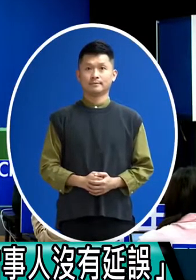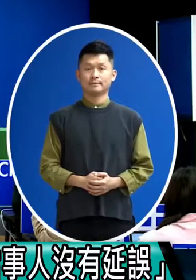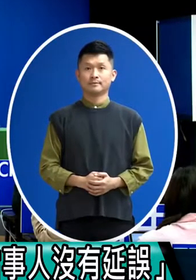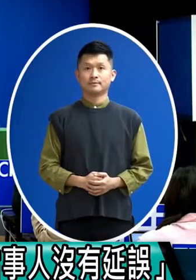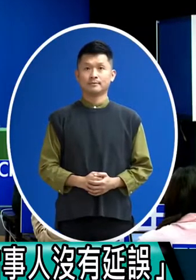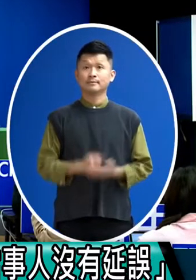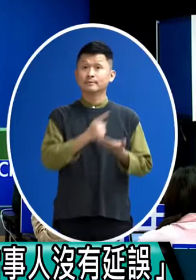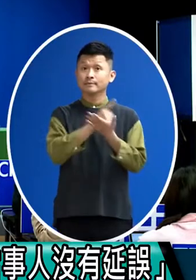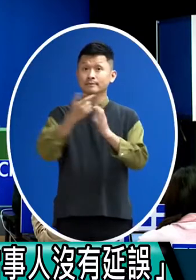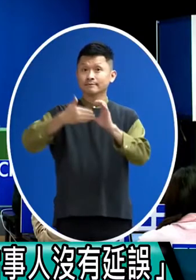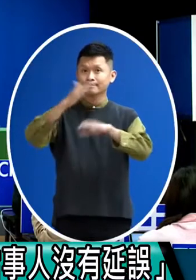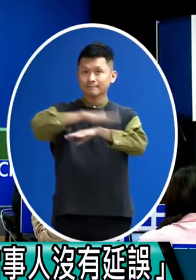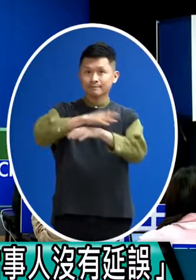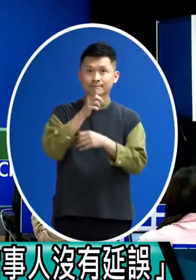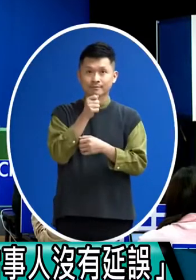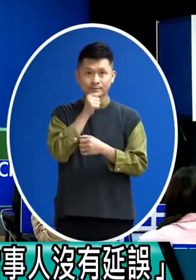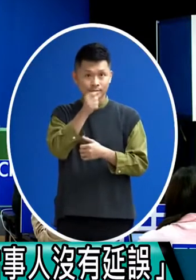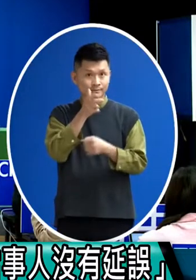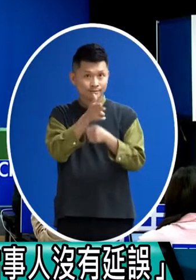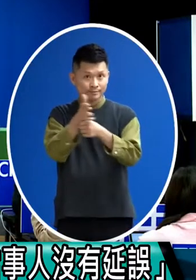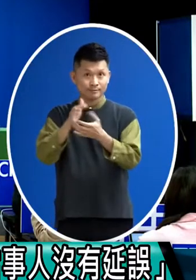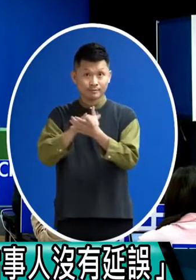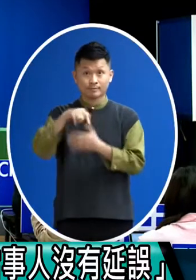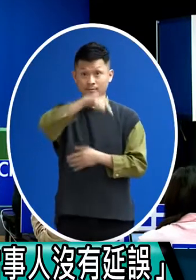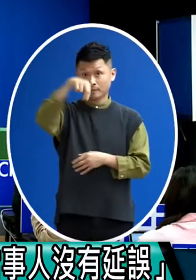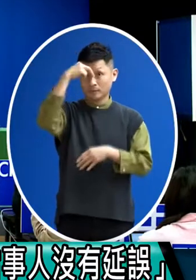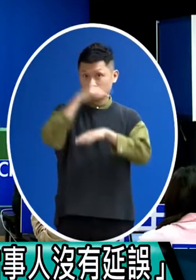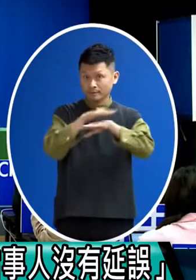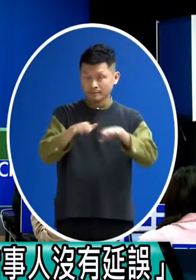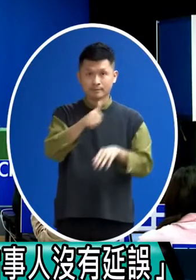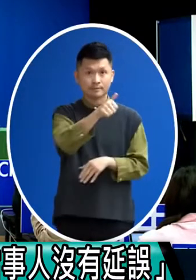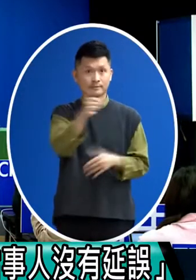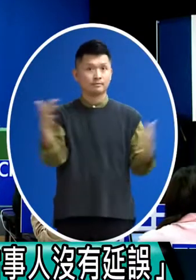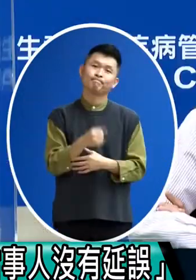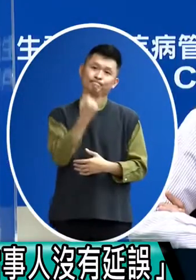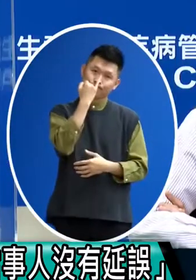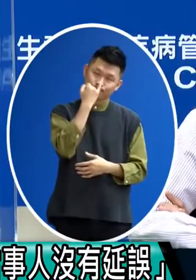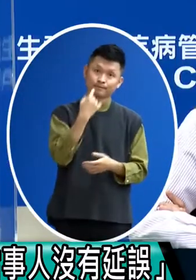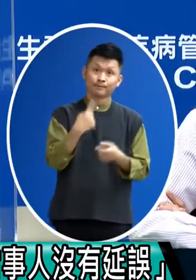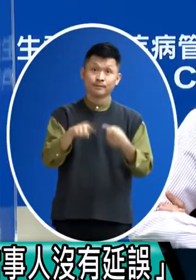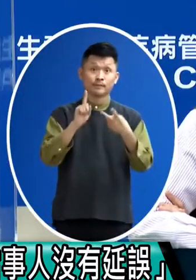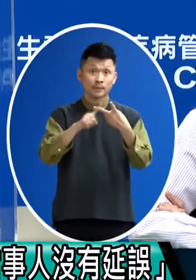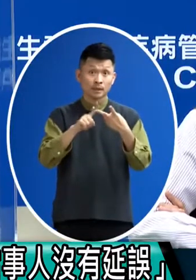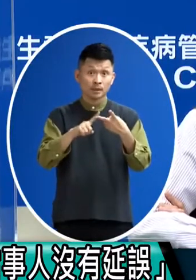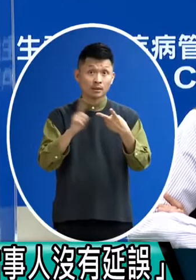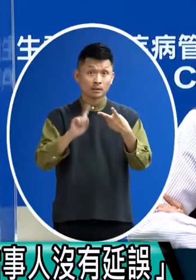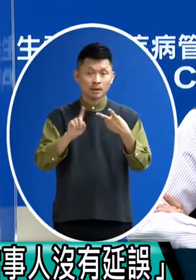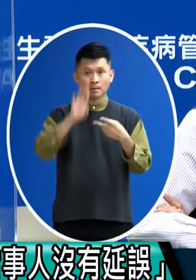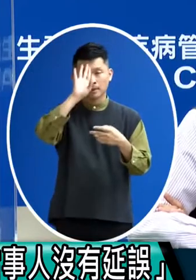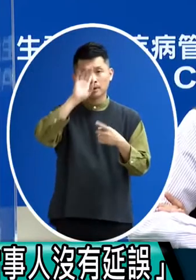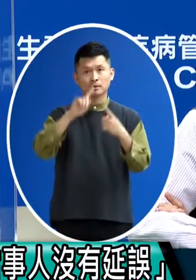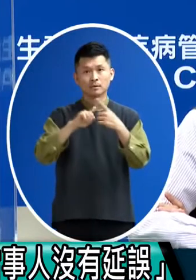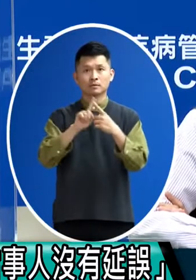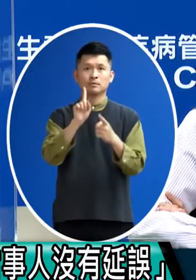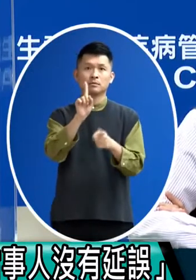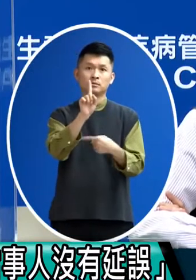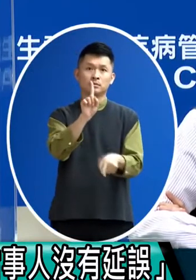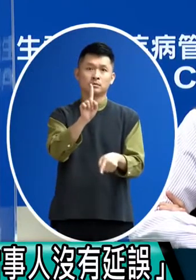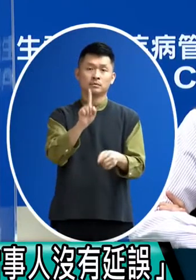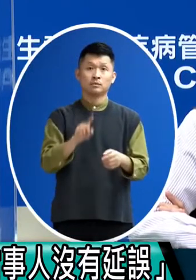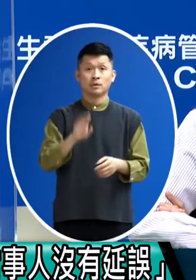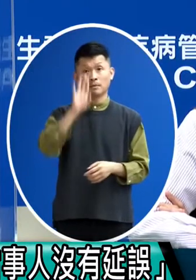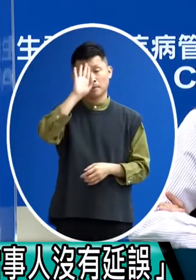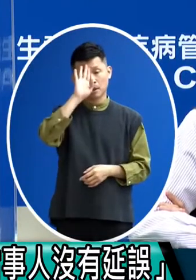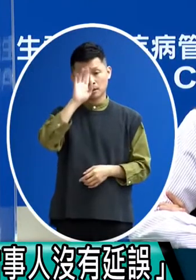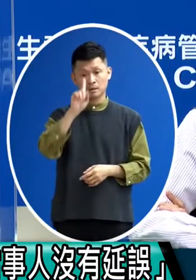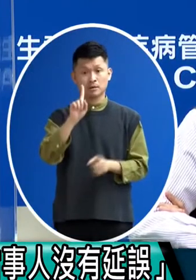讨，但卫福部部长陈时中说，次长没有指责任何人。 那天情况是一个病人，好，所以在一个